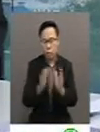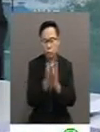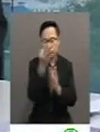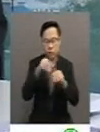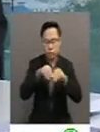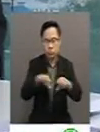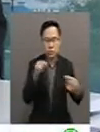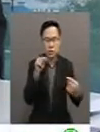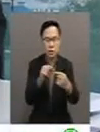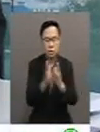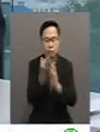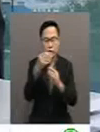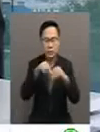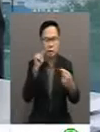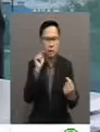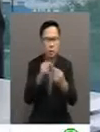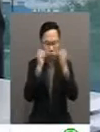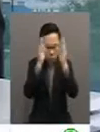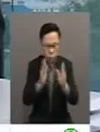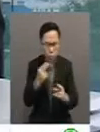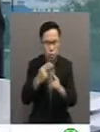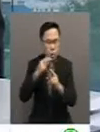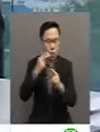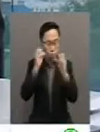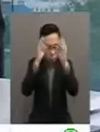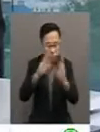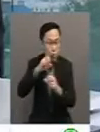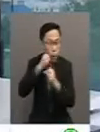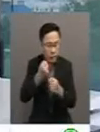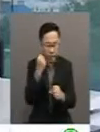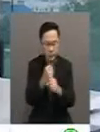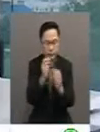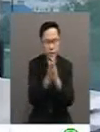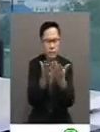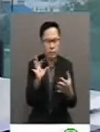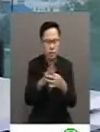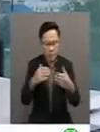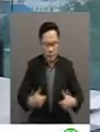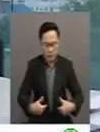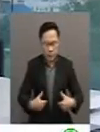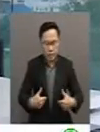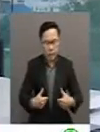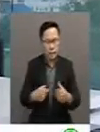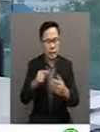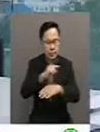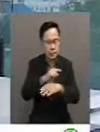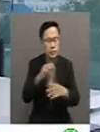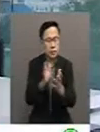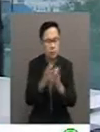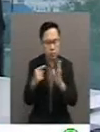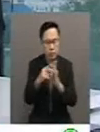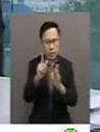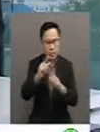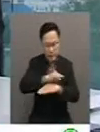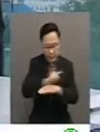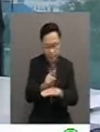ครูอ้อยถิตินาถ ณ พัทลุงผู้ที่เขียนหนังสือเข็มทิศชีวิตเกี่ยวกับภาพของเธอที่ไปปรากฏในคลิปในการโปรโมทนะคะโดยระบุว่า